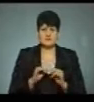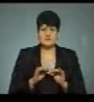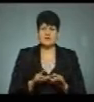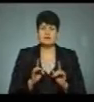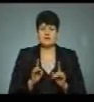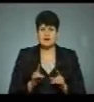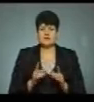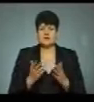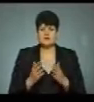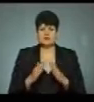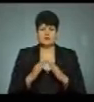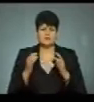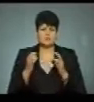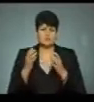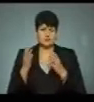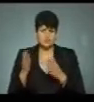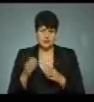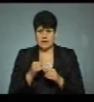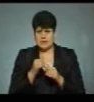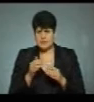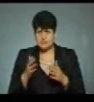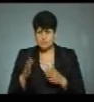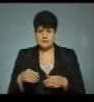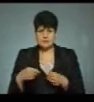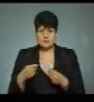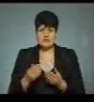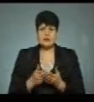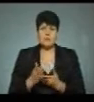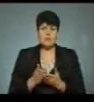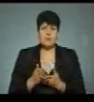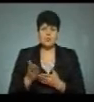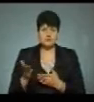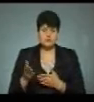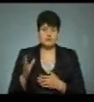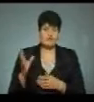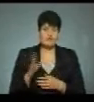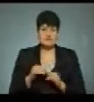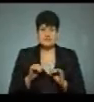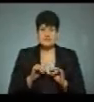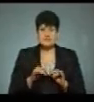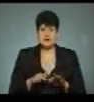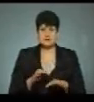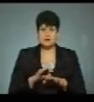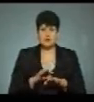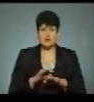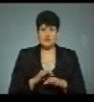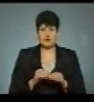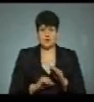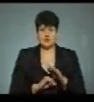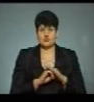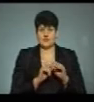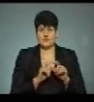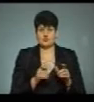десь і будинок культури там не в змозі надати такі послуги, значить всі заходи ми проводимо на основі школи, це